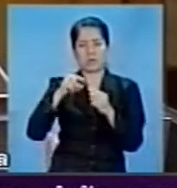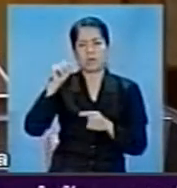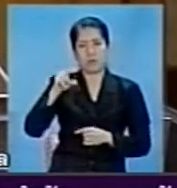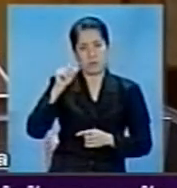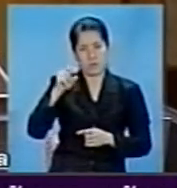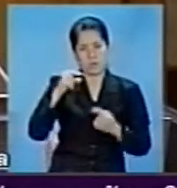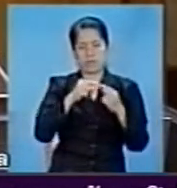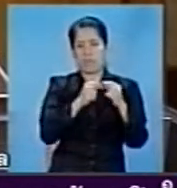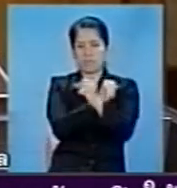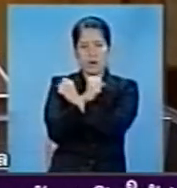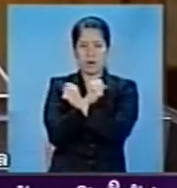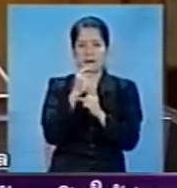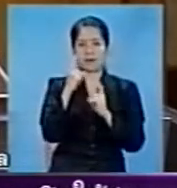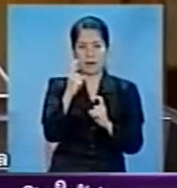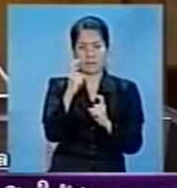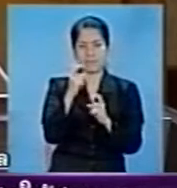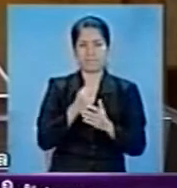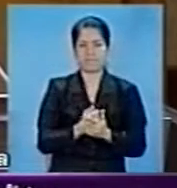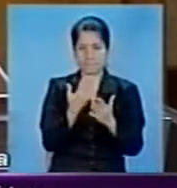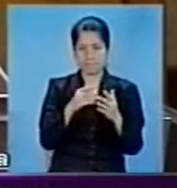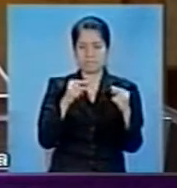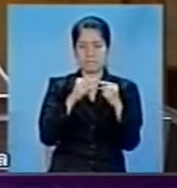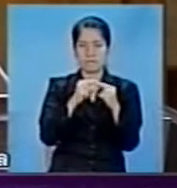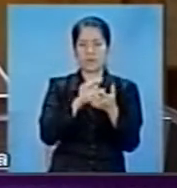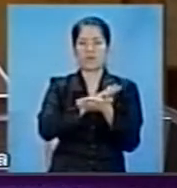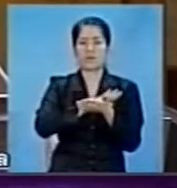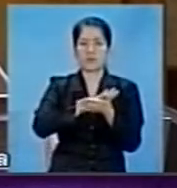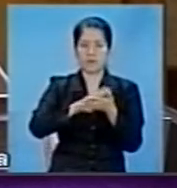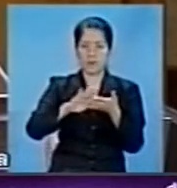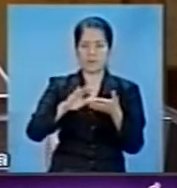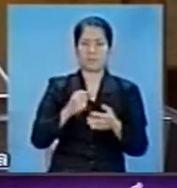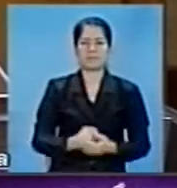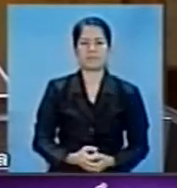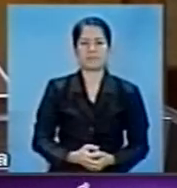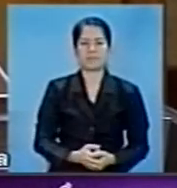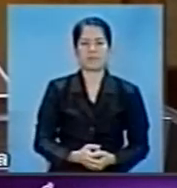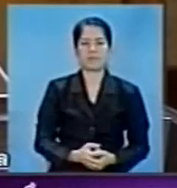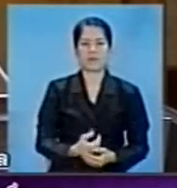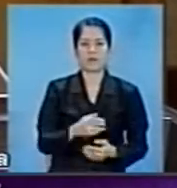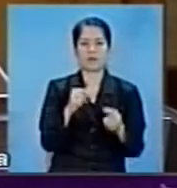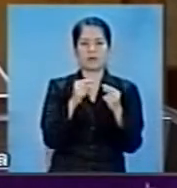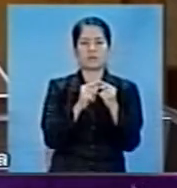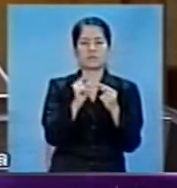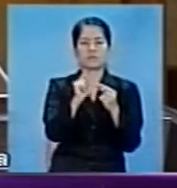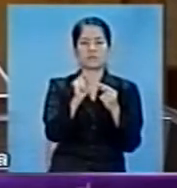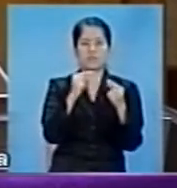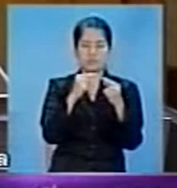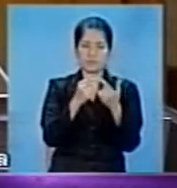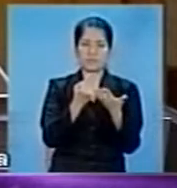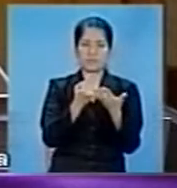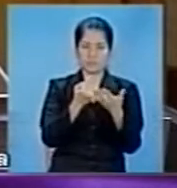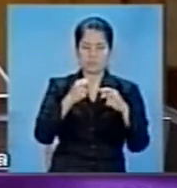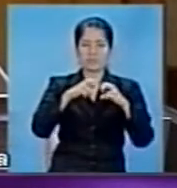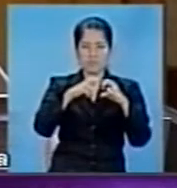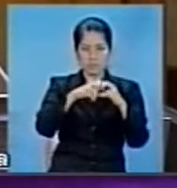ฉินแล้วก็เหตุการณ์ก็จบลงได้เหตุการณ์ที่จบลงไปนั้นนะครับ